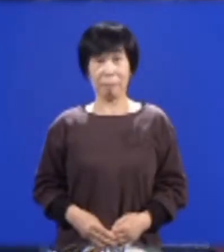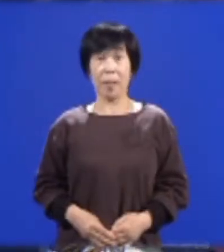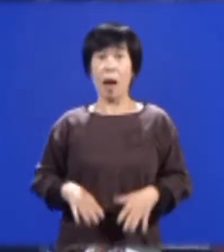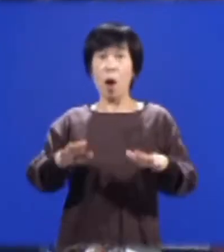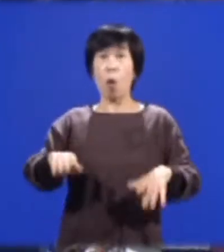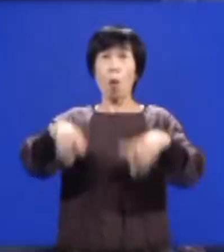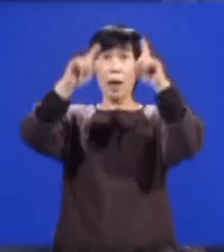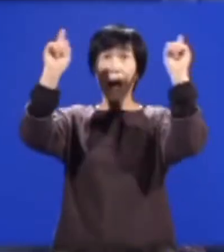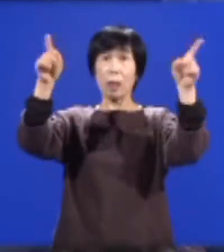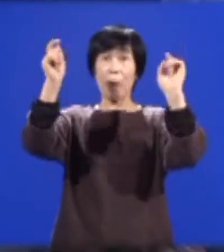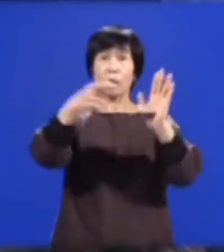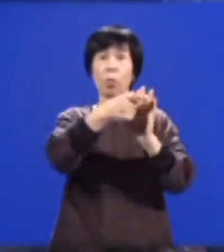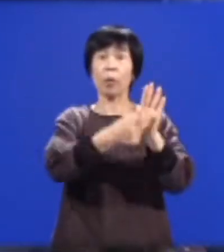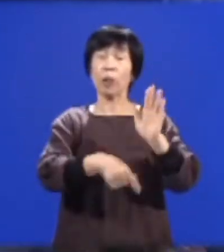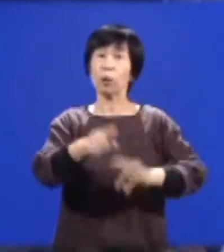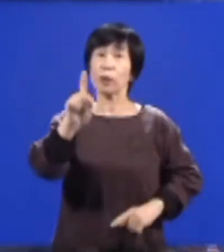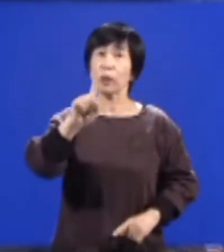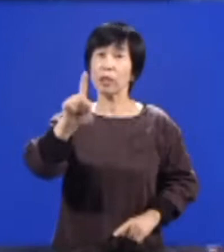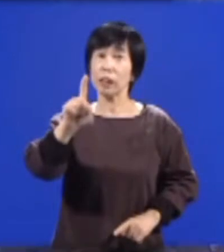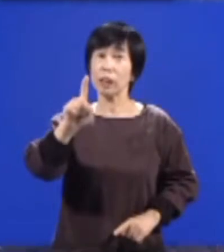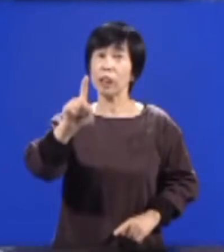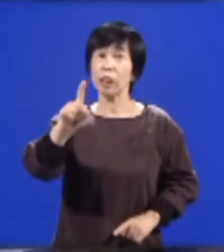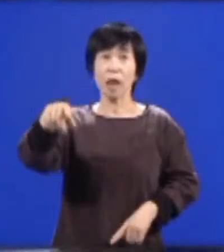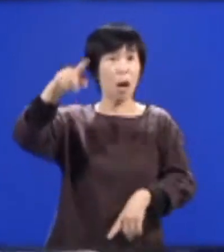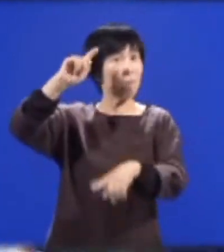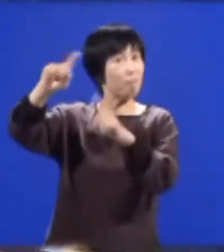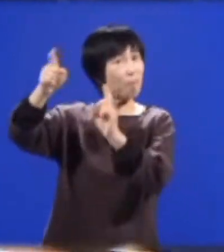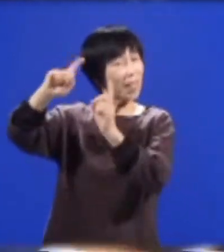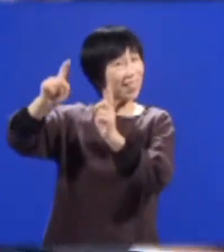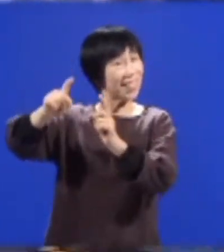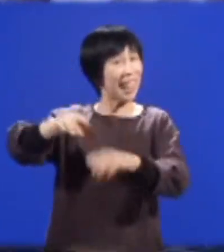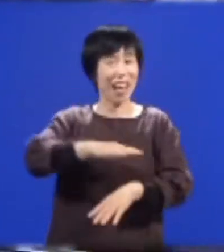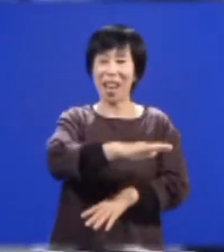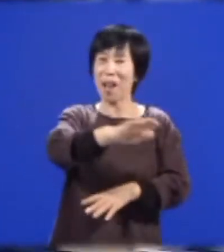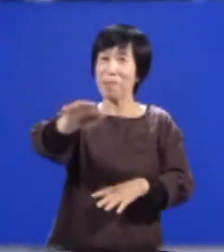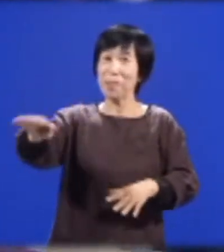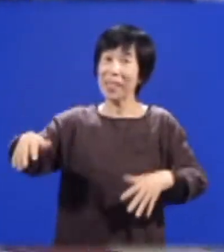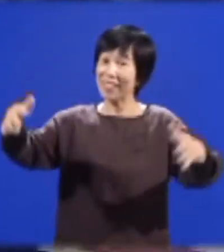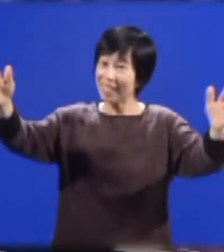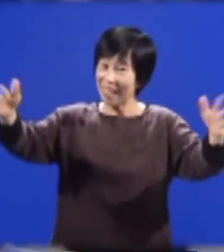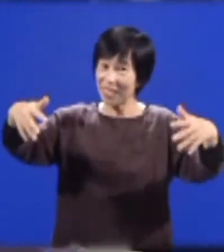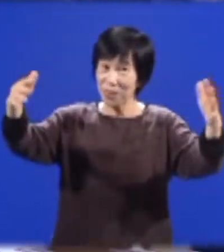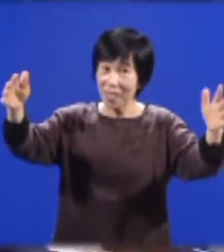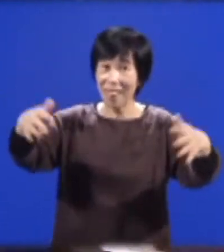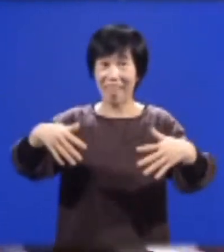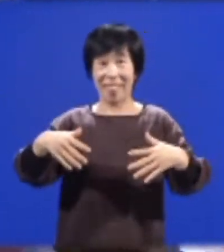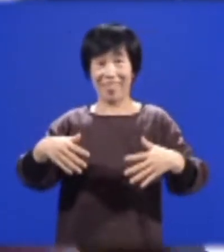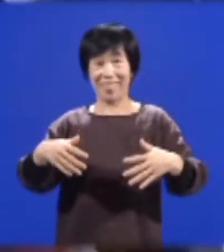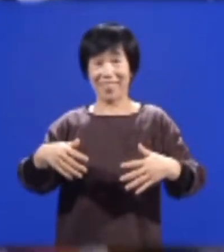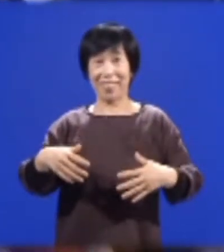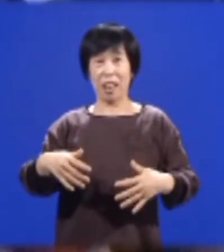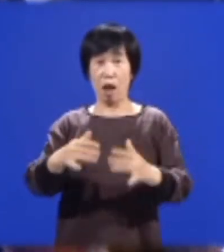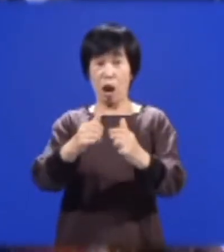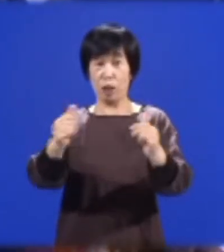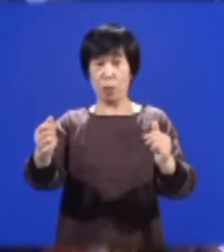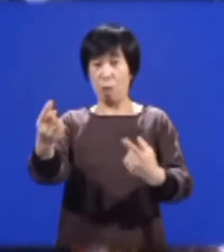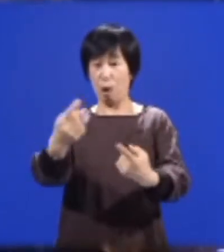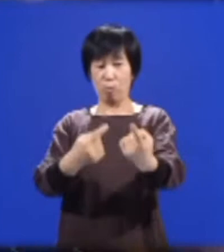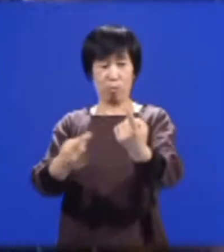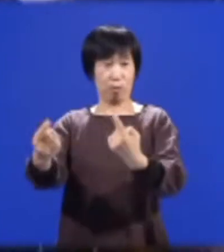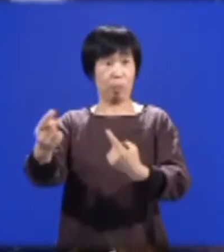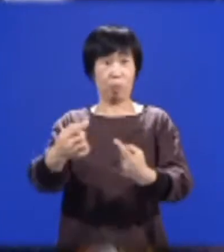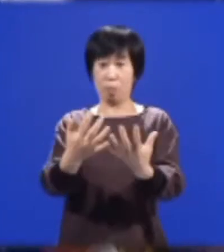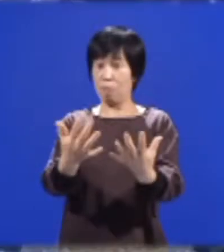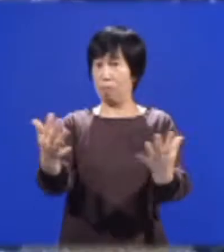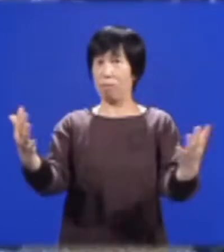今回のイベントのタイトルはなんと、祭りだみんな集まれです。タイトル通り、た